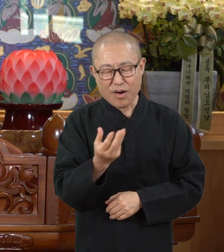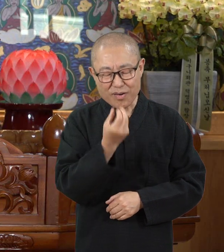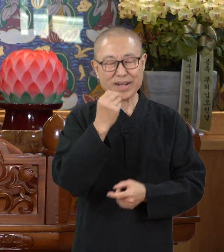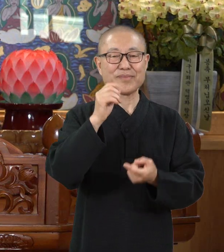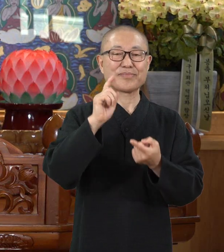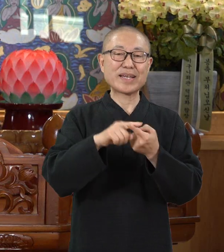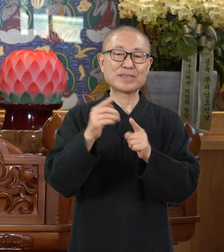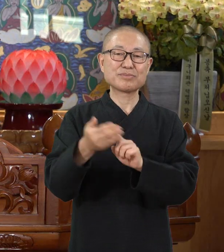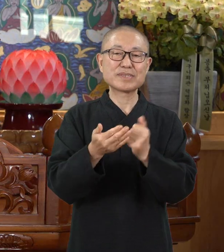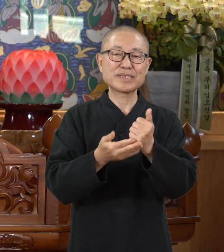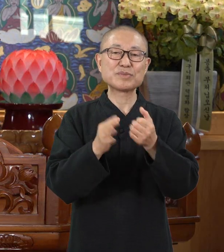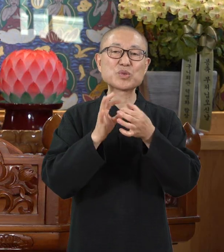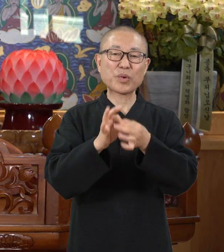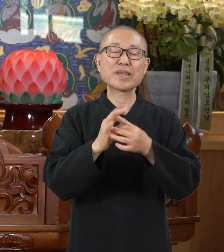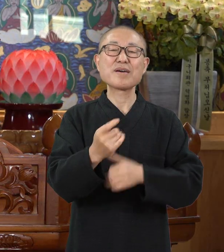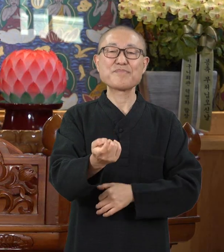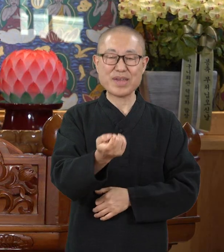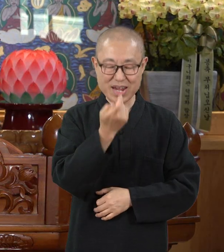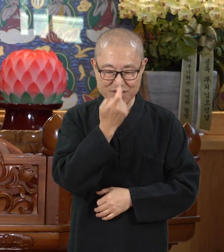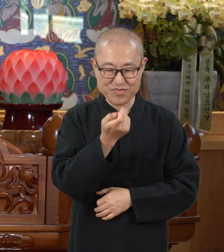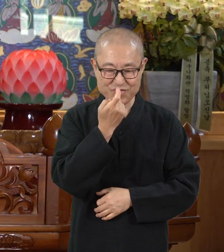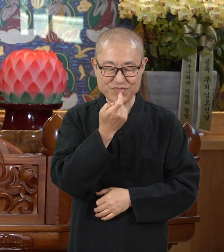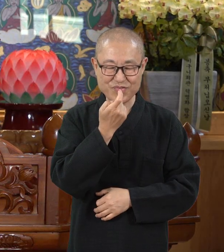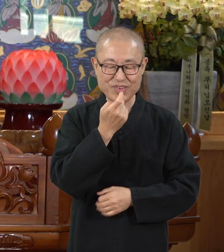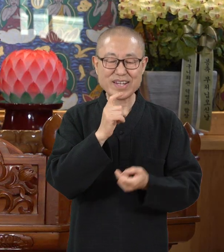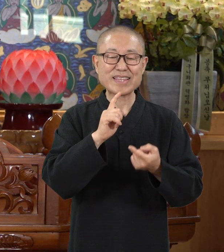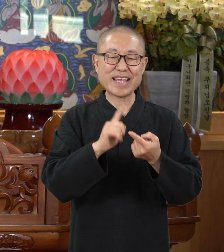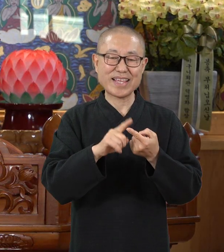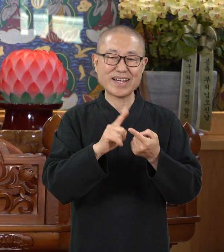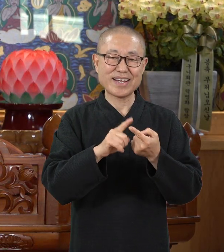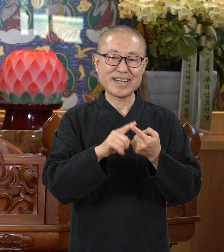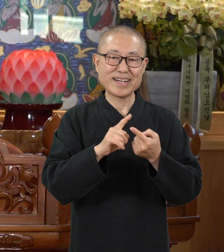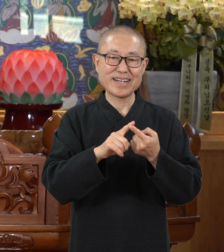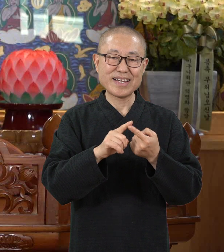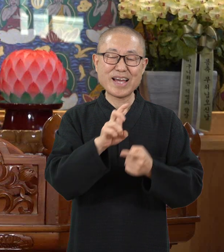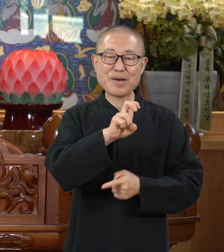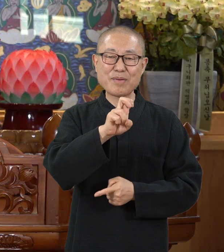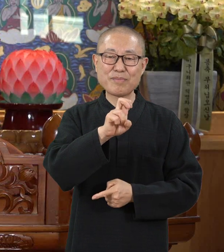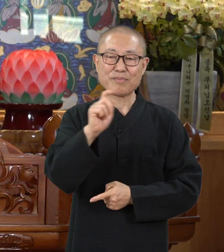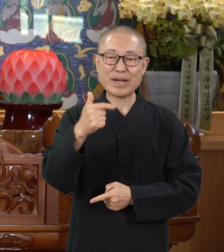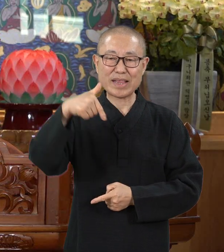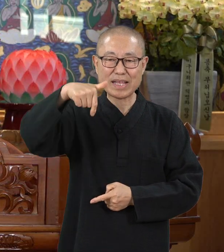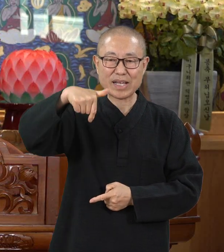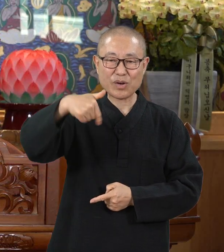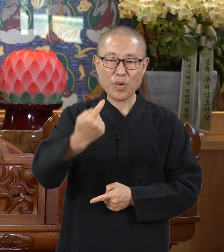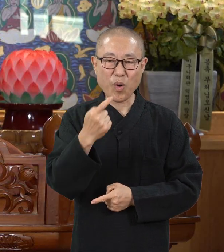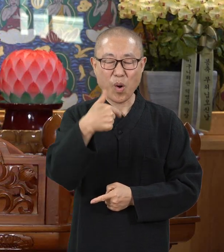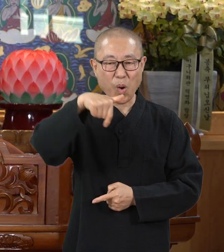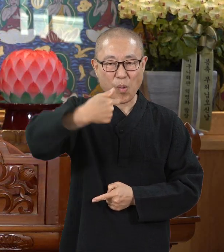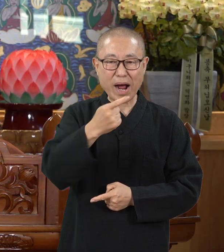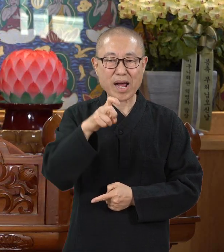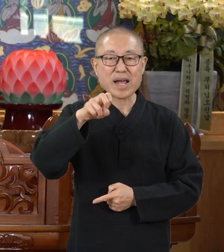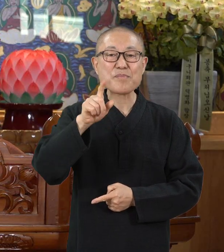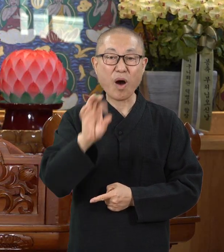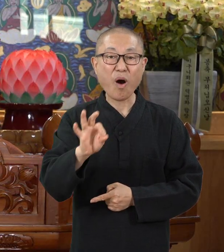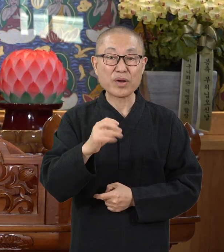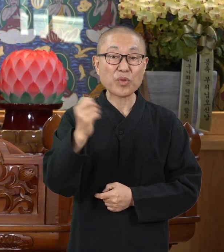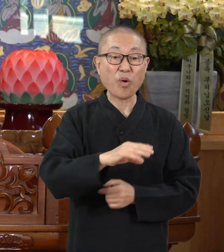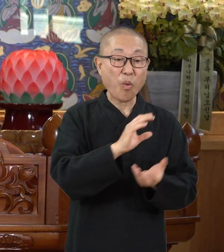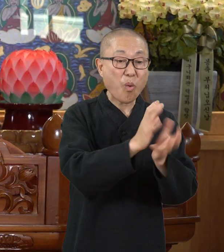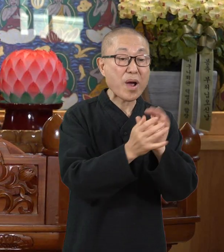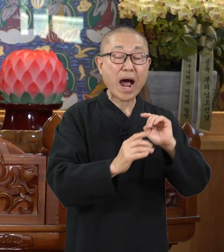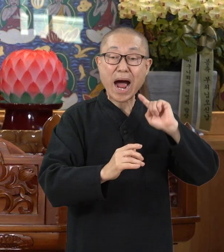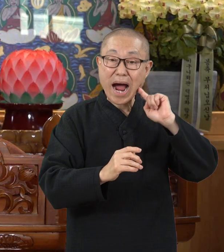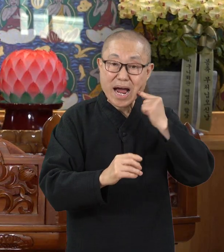거룩함을 부처님을 통해서 배운 거, 이건 망고강명이고, 그리고 꽃이 아름답고 그